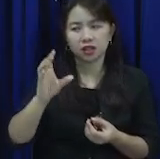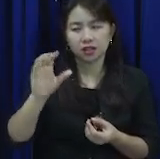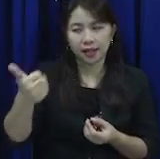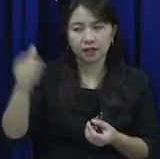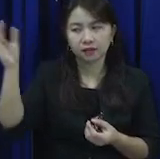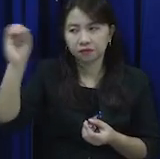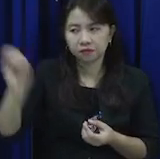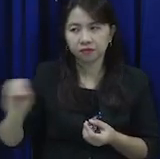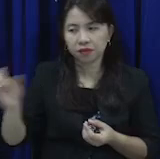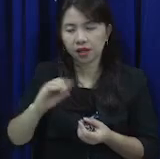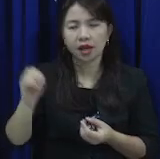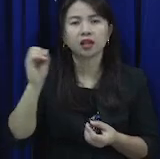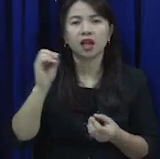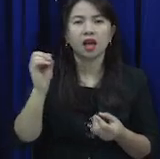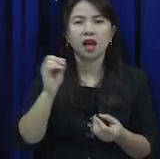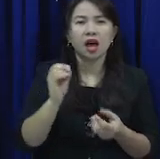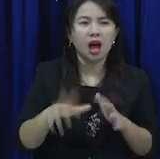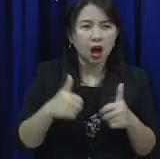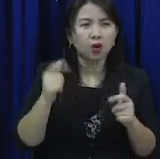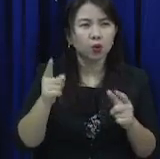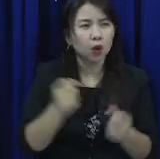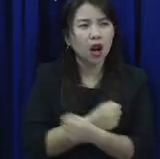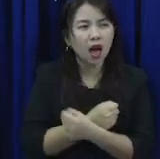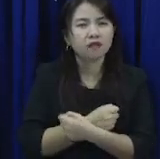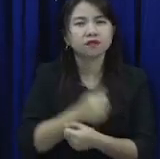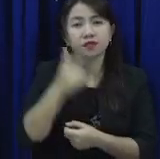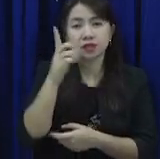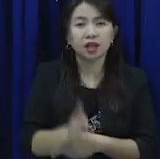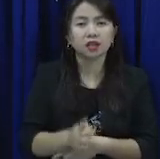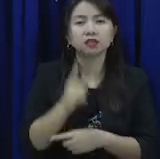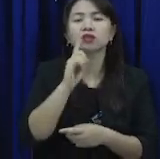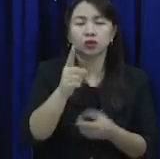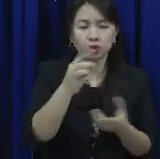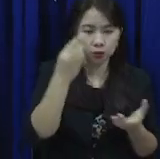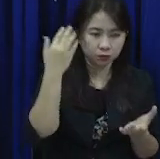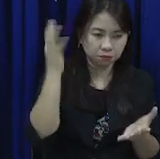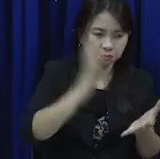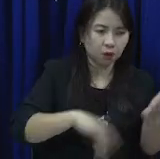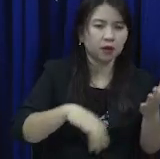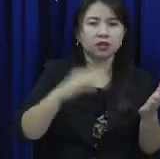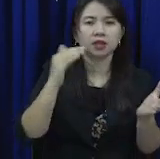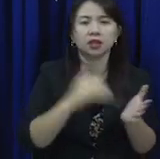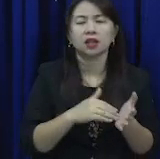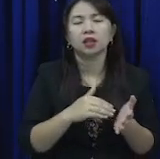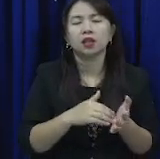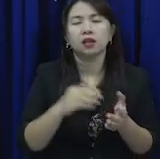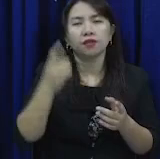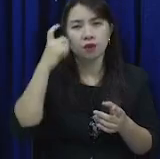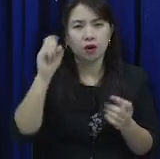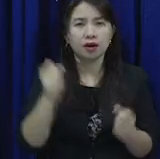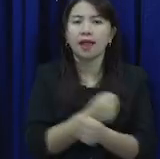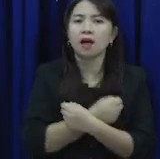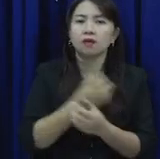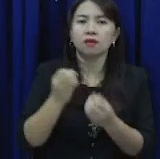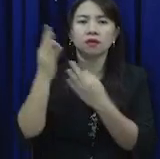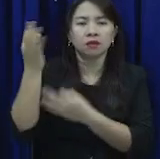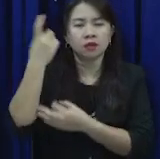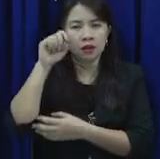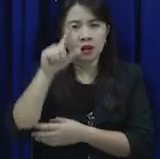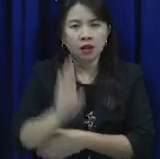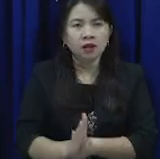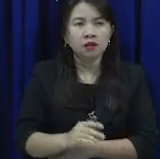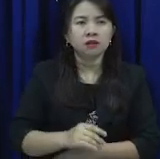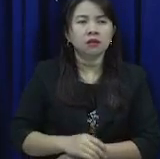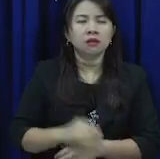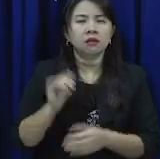of your conviction kung gaano mo k mahal ang Diyos coming will will becoming Uh will be your love offering Yeah you see Kaya nga